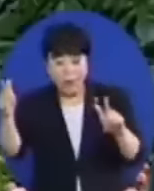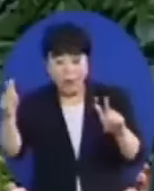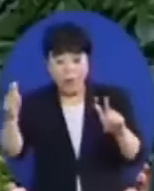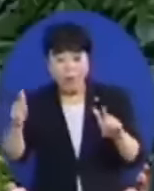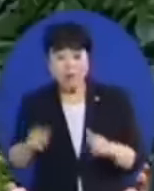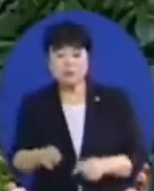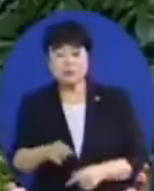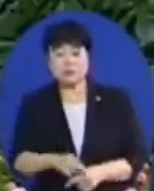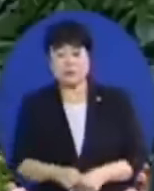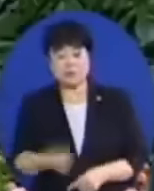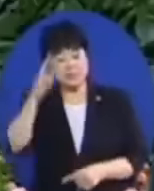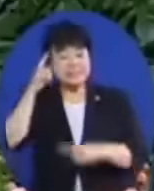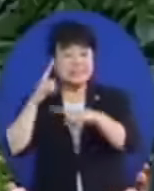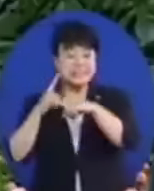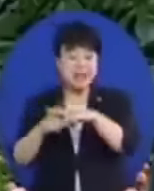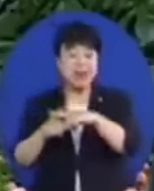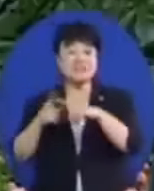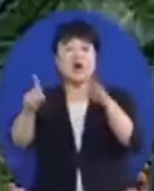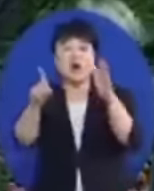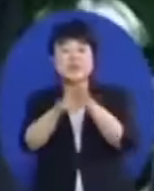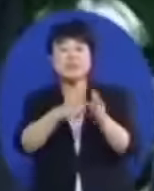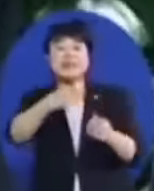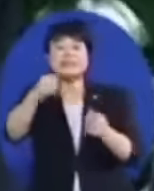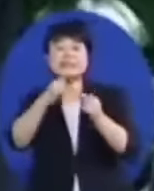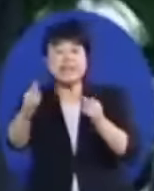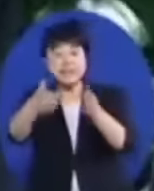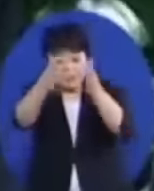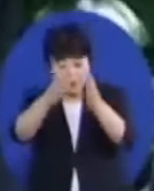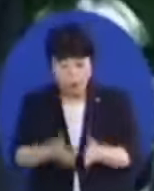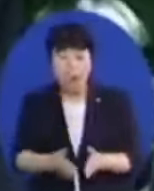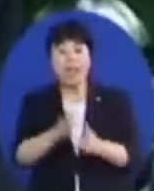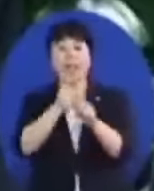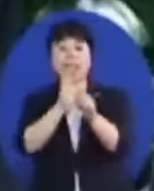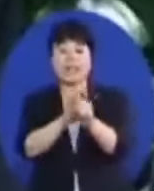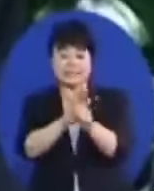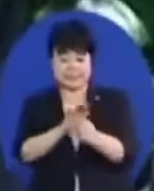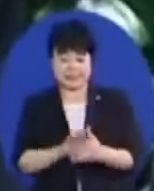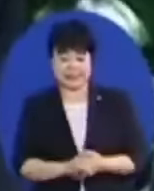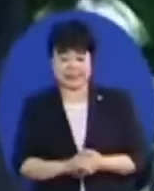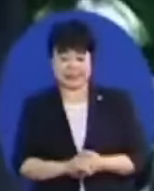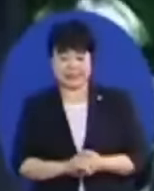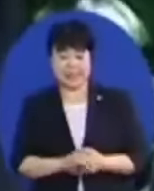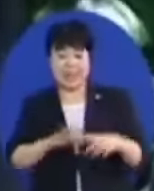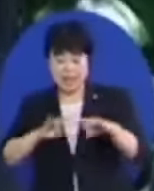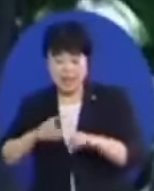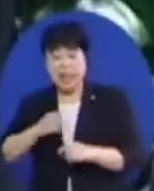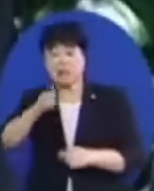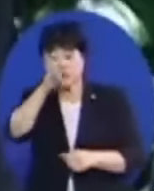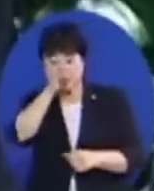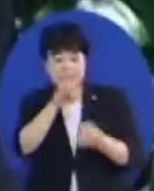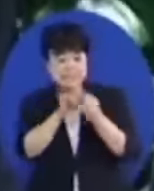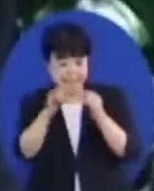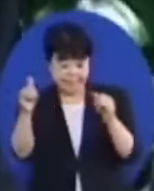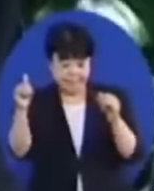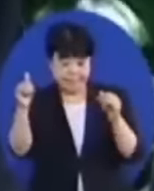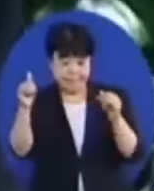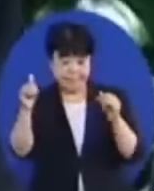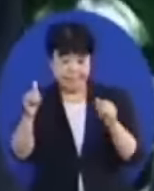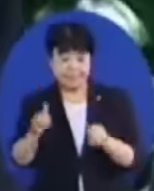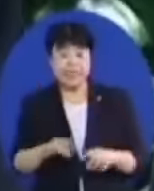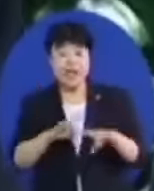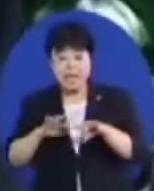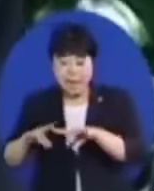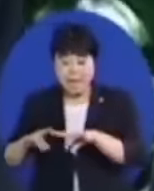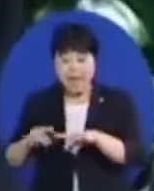이와 같은 긍정적인 믿음을 가진 사람을 통해서 역사하는 것입니다. 레마를 가지고 있는 사람, 그